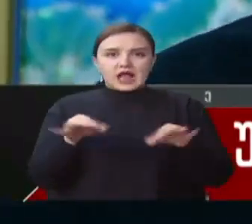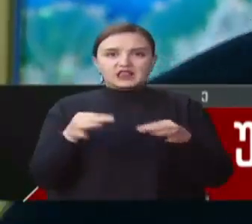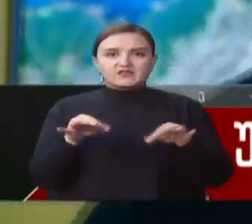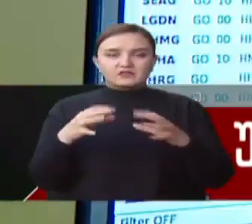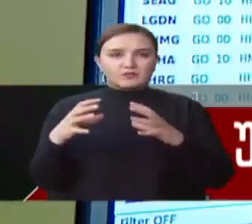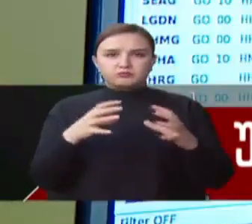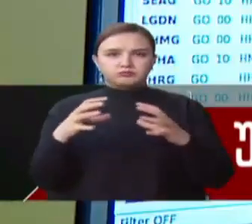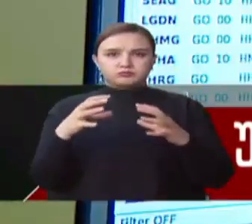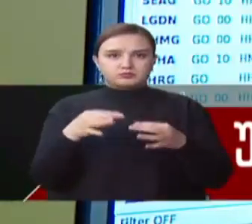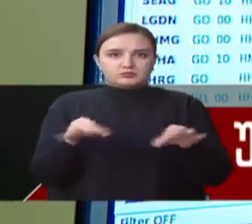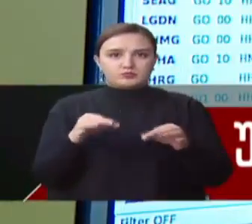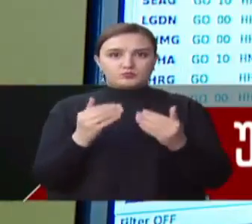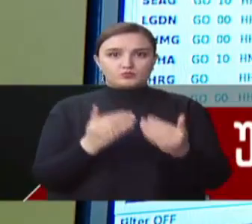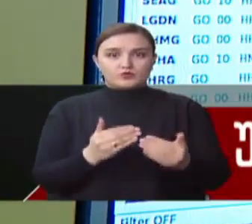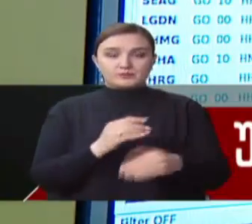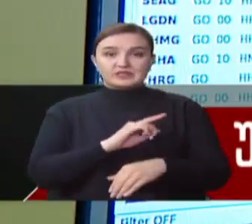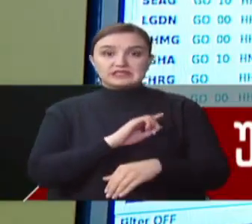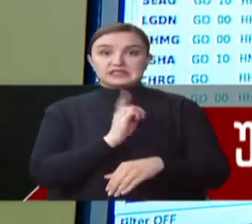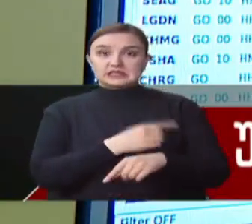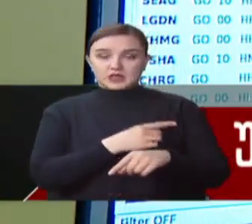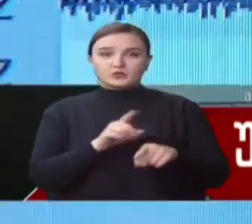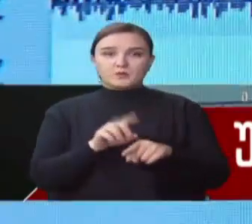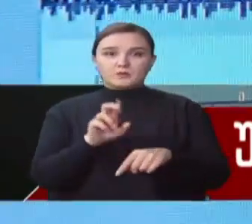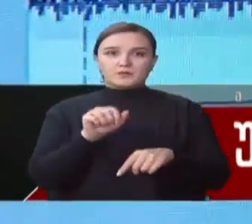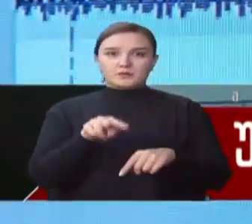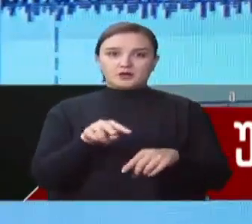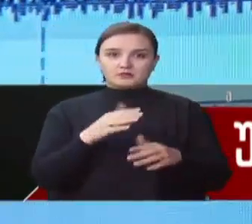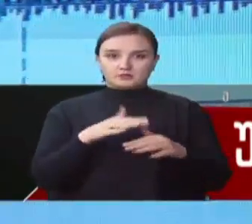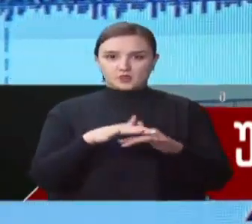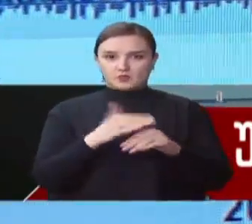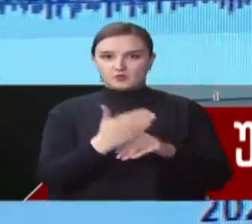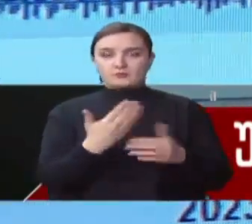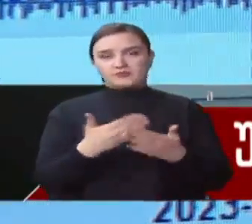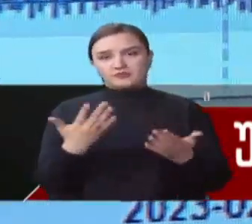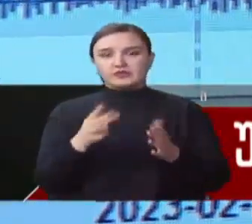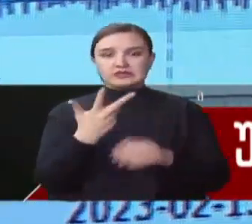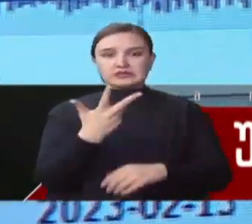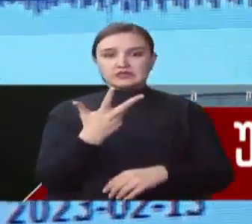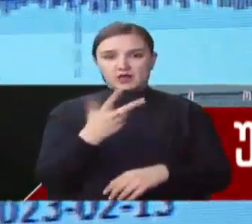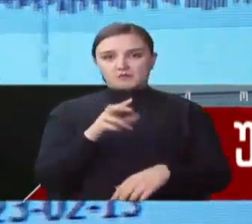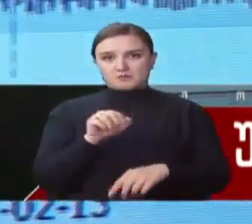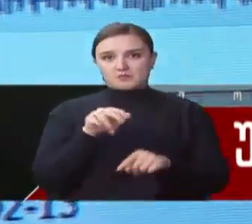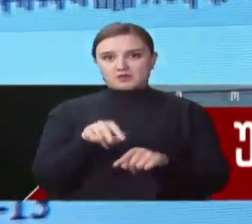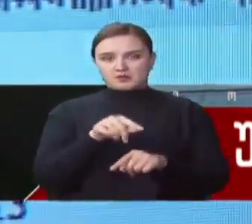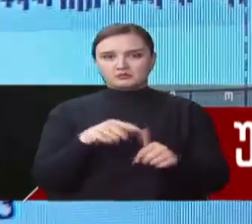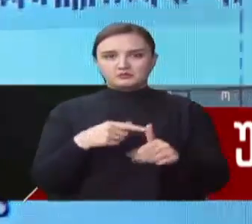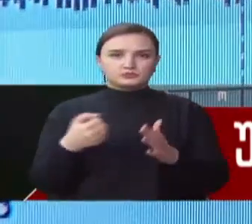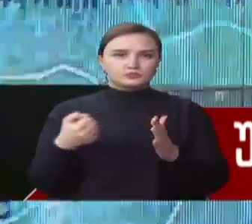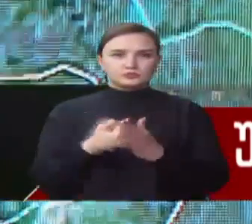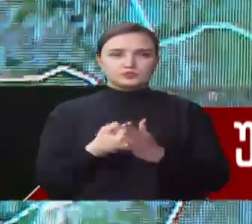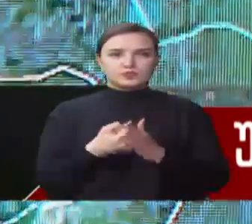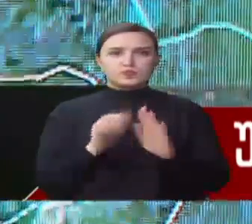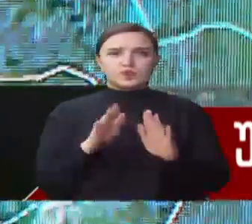ازلیر مغنت ودیت پاست با اینتنسیو باگی بالپشی ایزوم با مقالیت تو میتیس فرا سام مغنت وداشیاد کنس مس مکسیموم